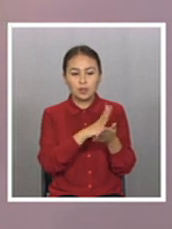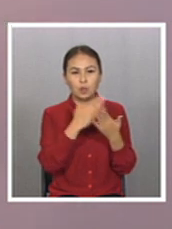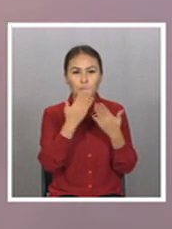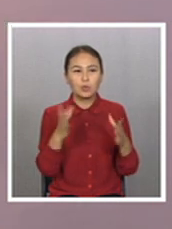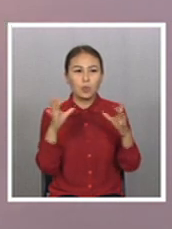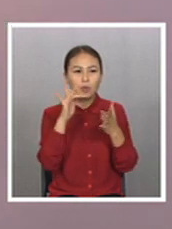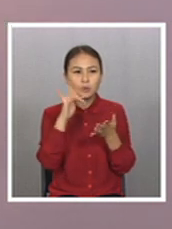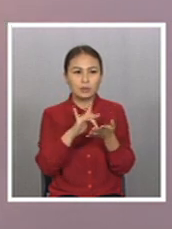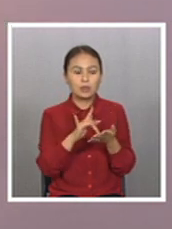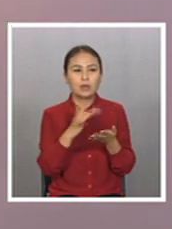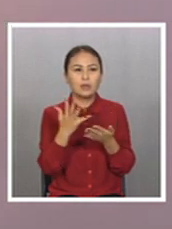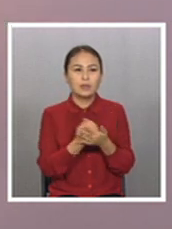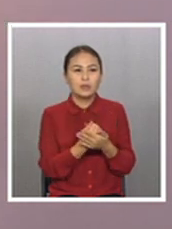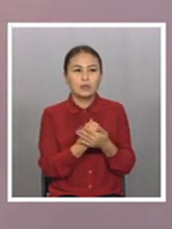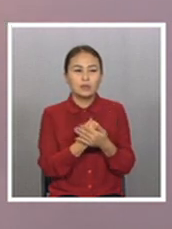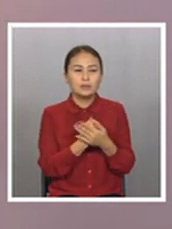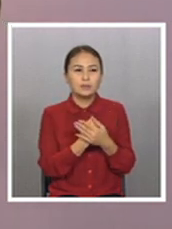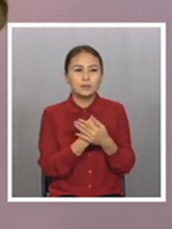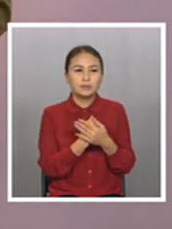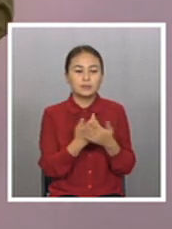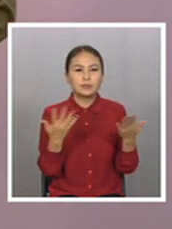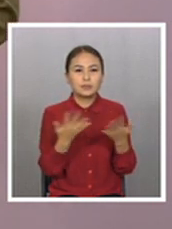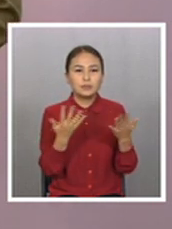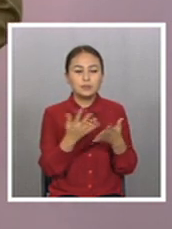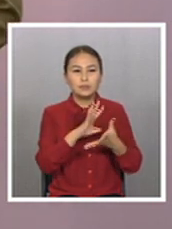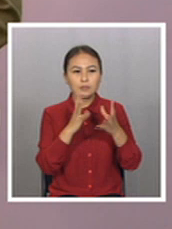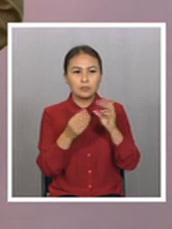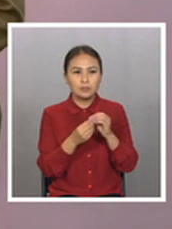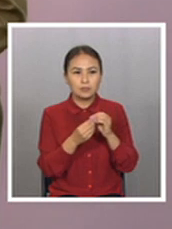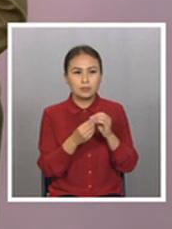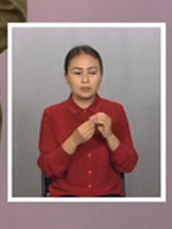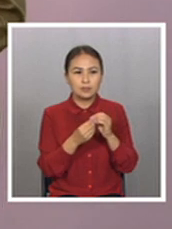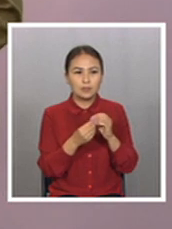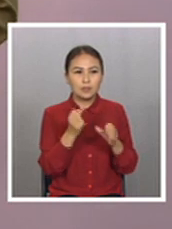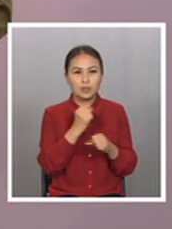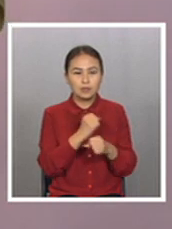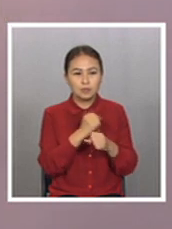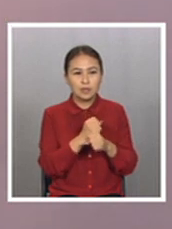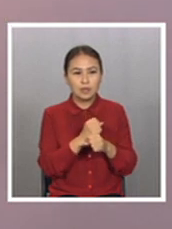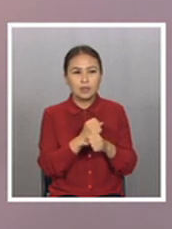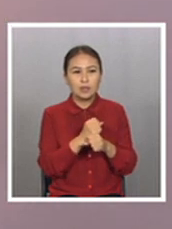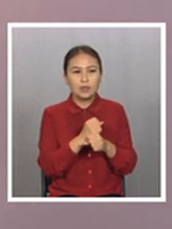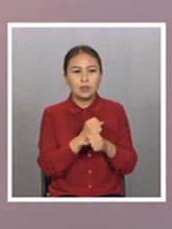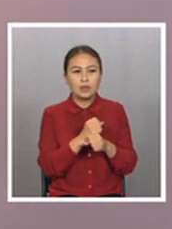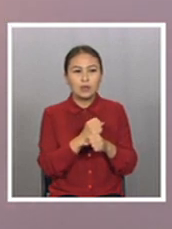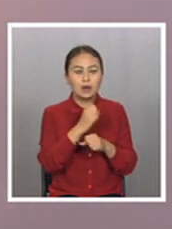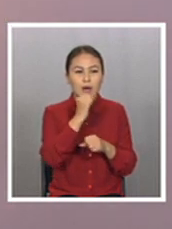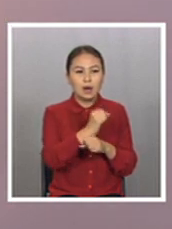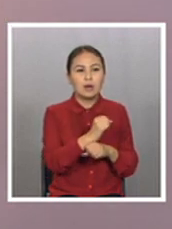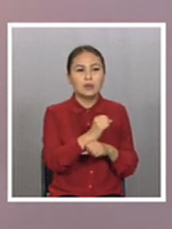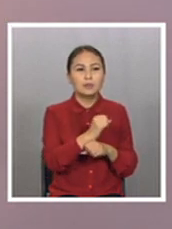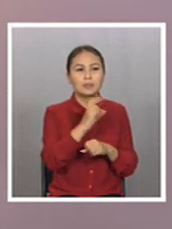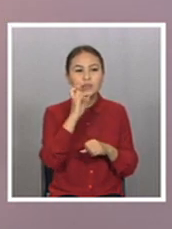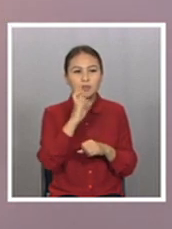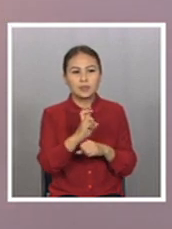ортақ элементтерін анықтадық. Қандай қорытынды жасаймыз? Демек, А және